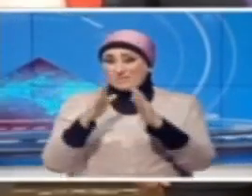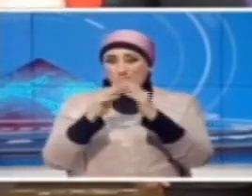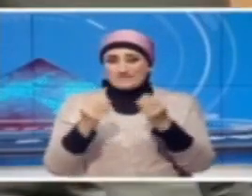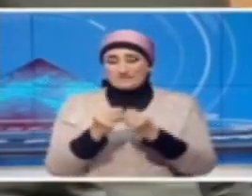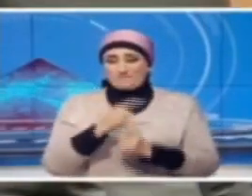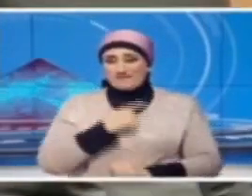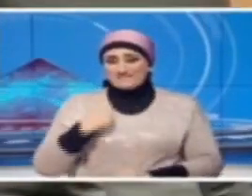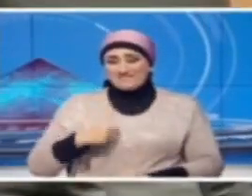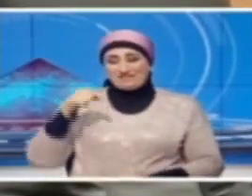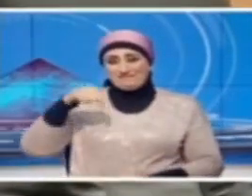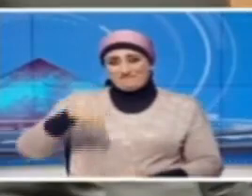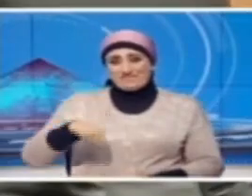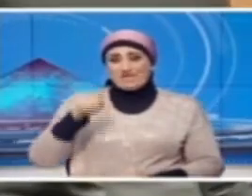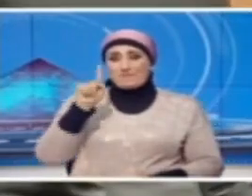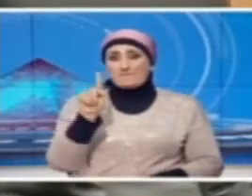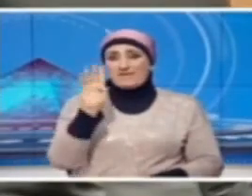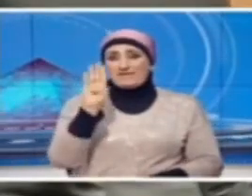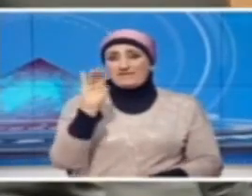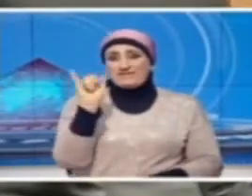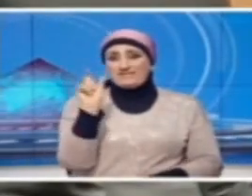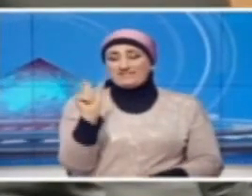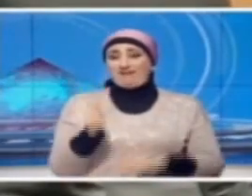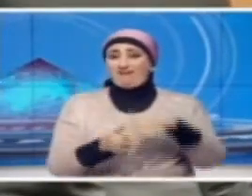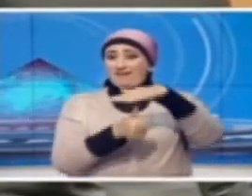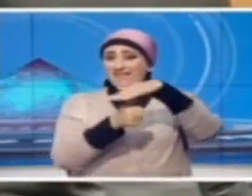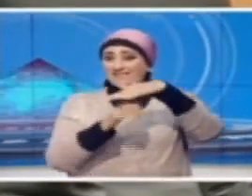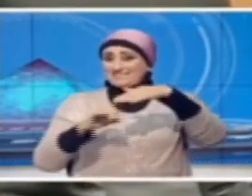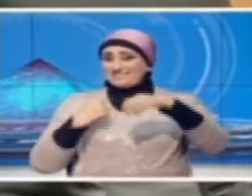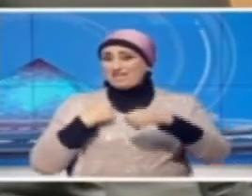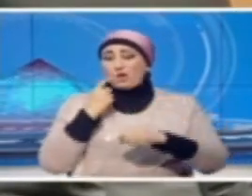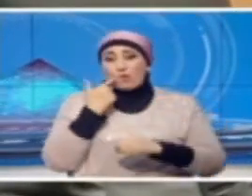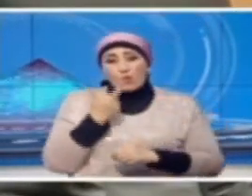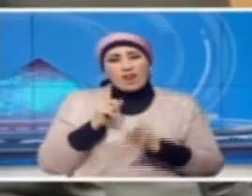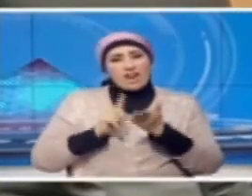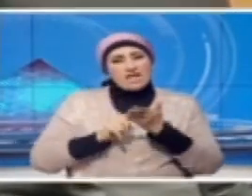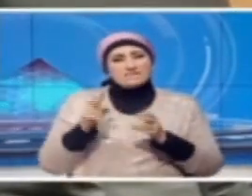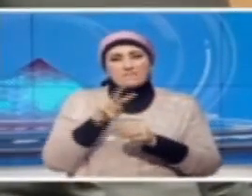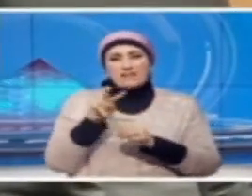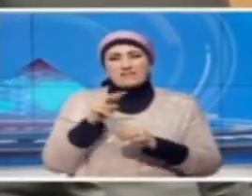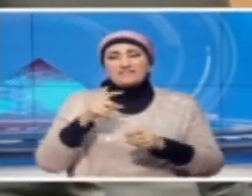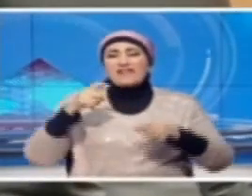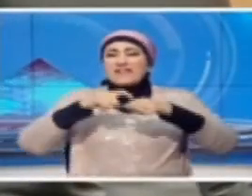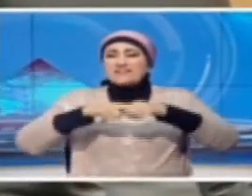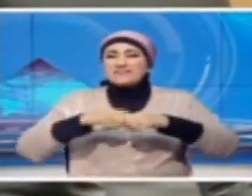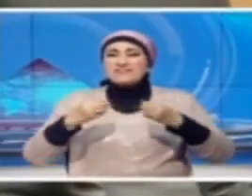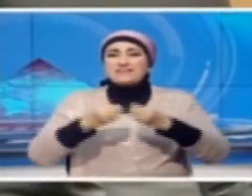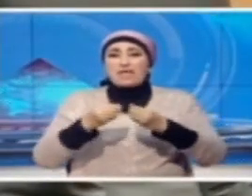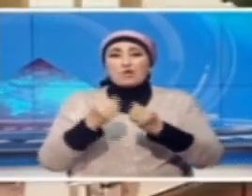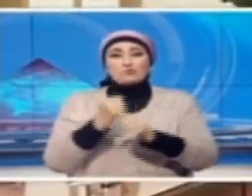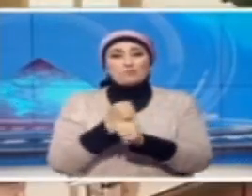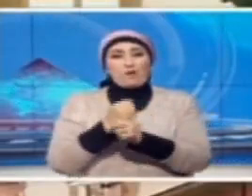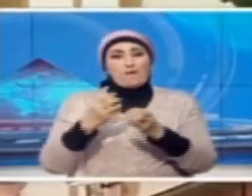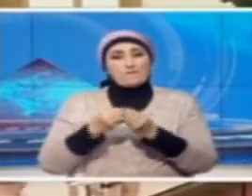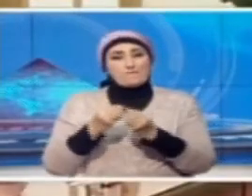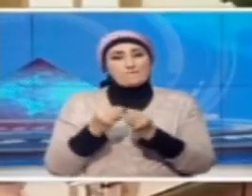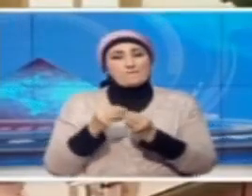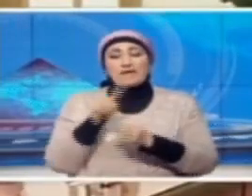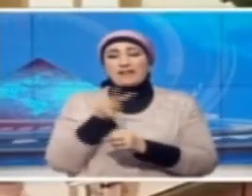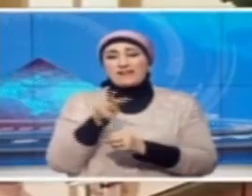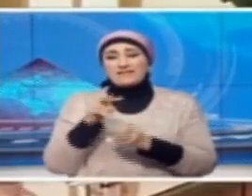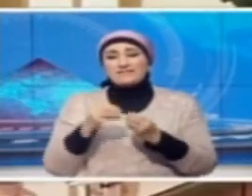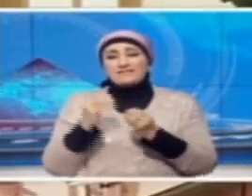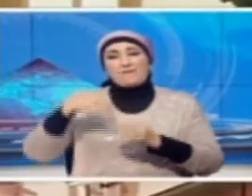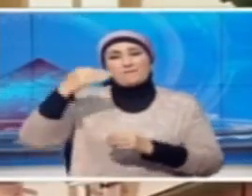المصرية الصينية في بكين، الرئيس السيسي يؤكد الحرص على وصول التعاون الثنائي بين البلدين لأفاق أرحب